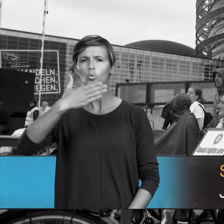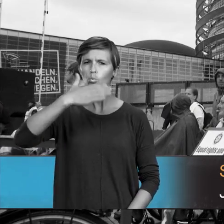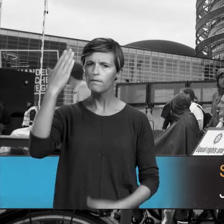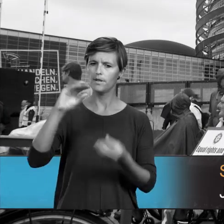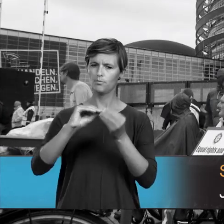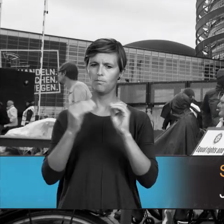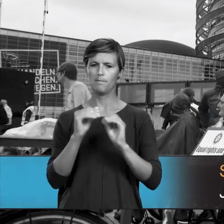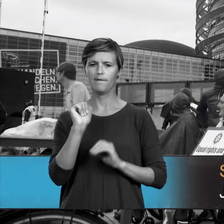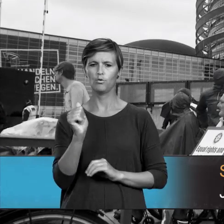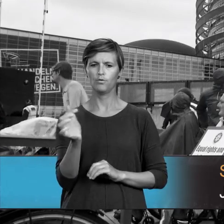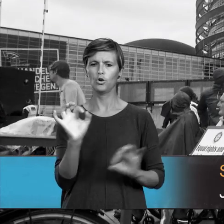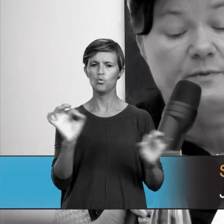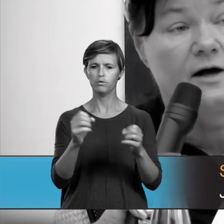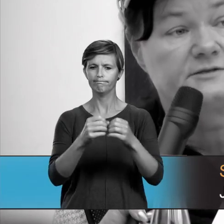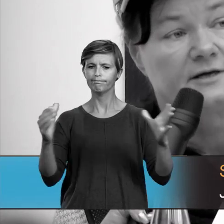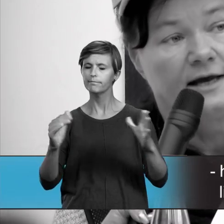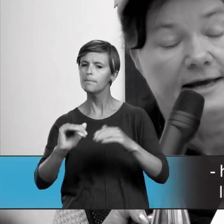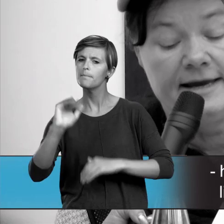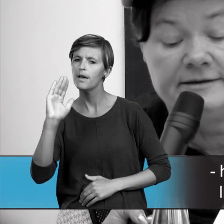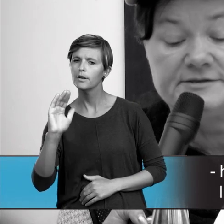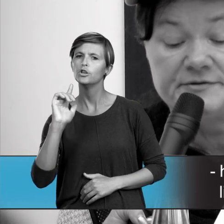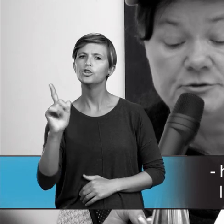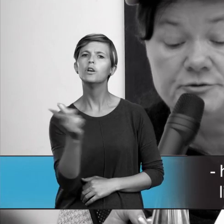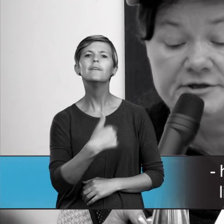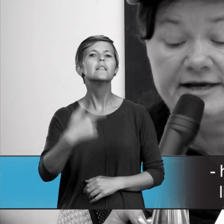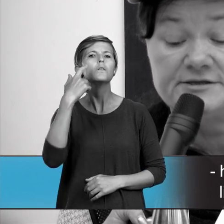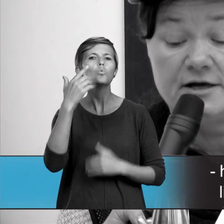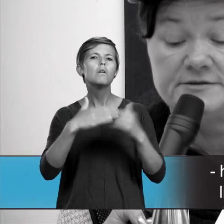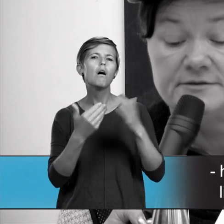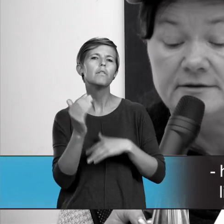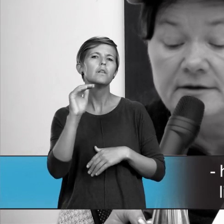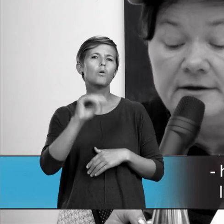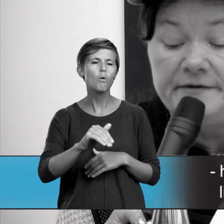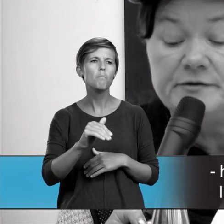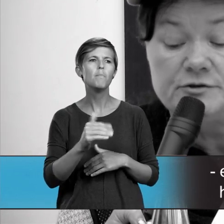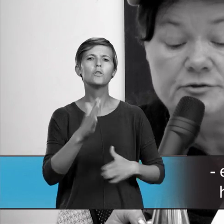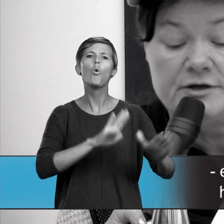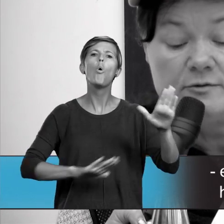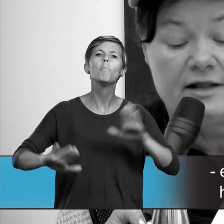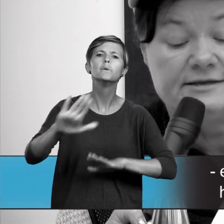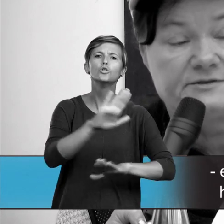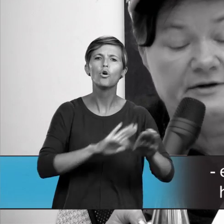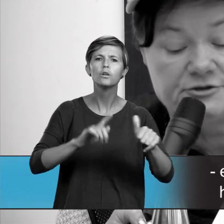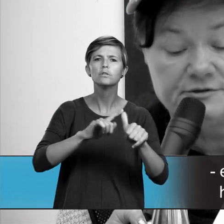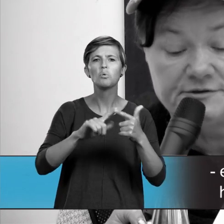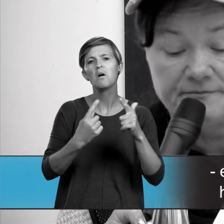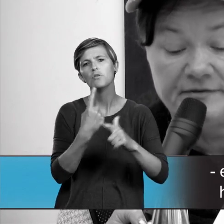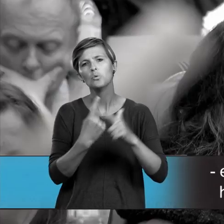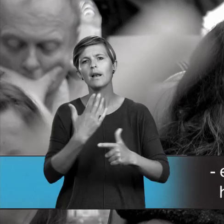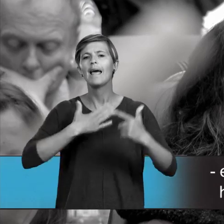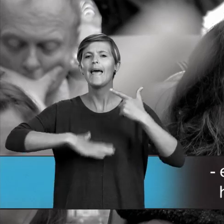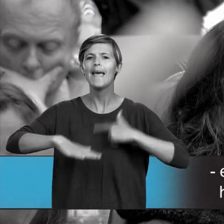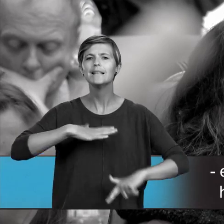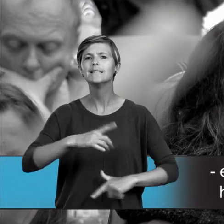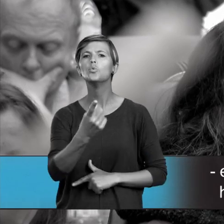Jeg tror hovedproblemet for at vi ikke har kommet lenger, ligger fordi vi tror dette handler om et omsorgs-